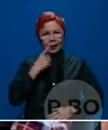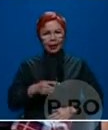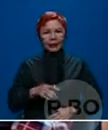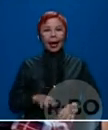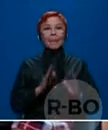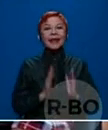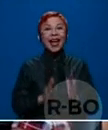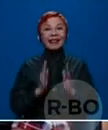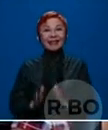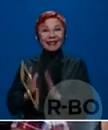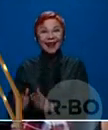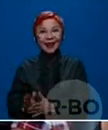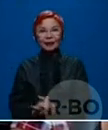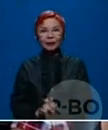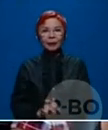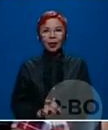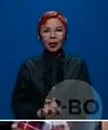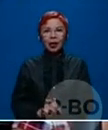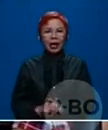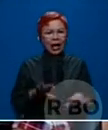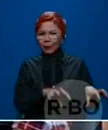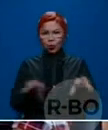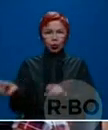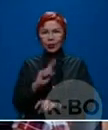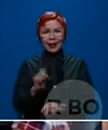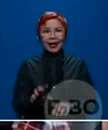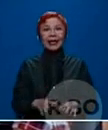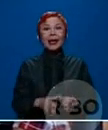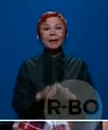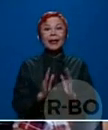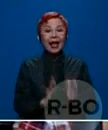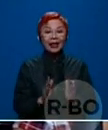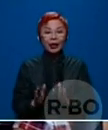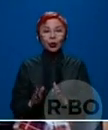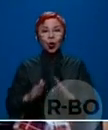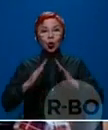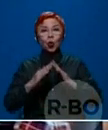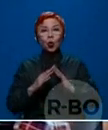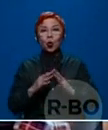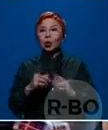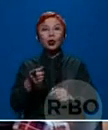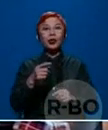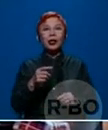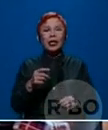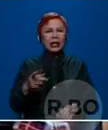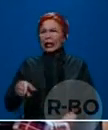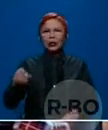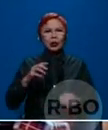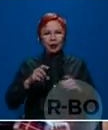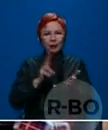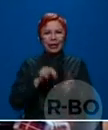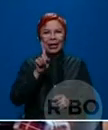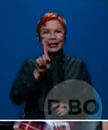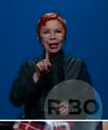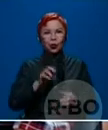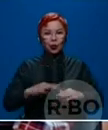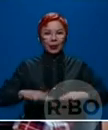pasangan calon gubernur bilang kami tidak menggusur kami tidak mau pindahkan kita mau bikin agak rumah terapung saya enggak ngerti Bagaimana